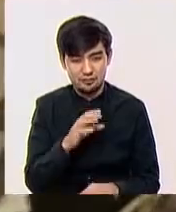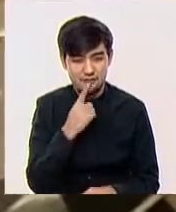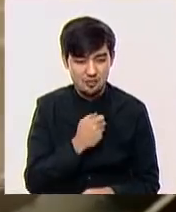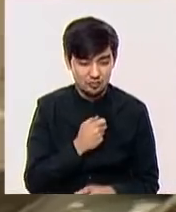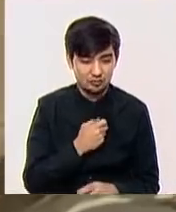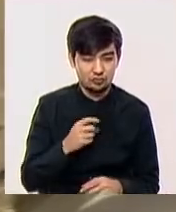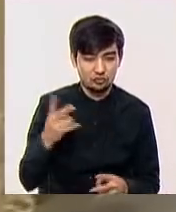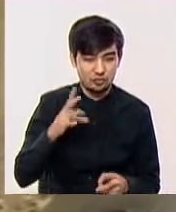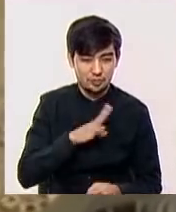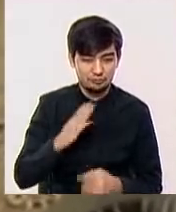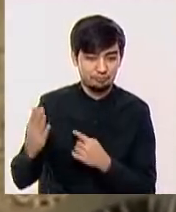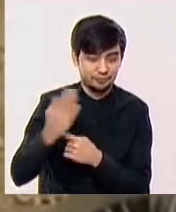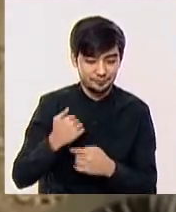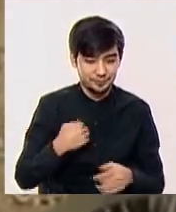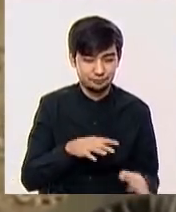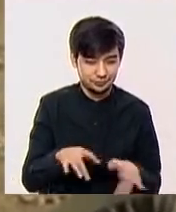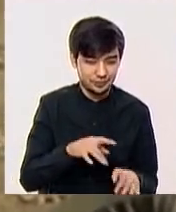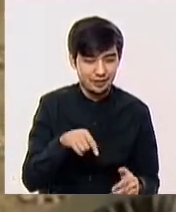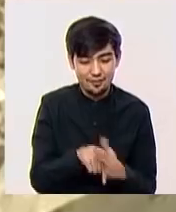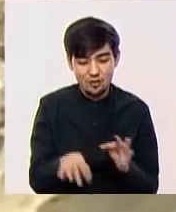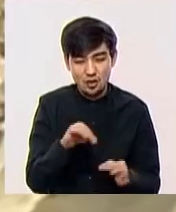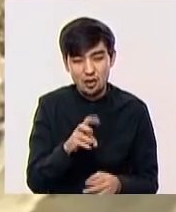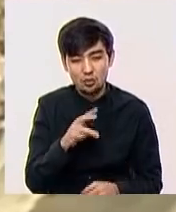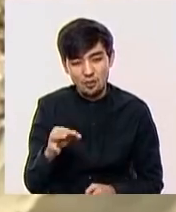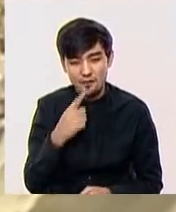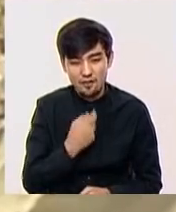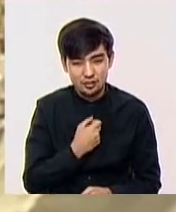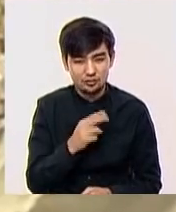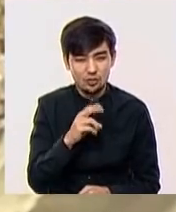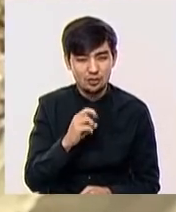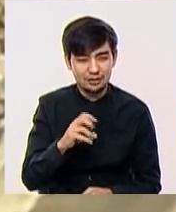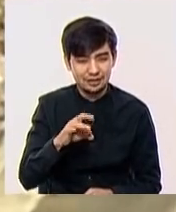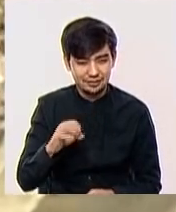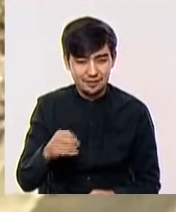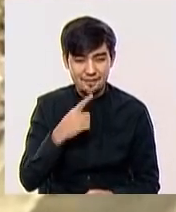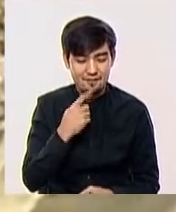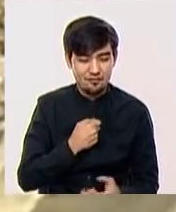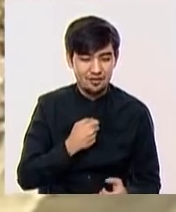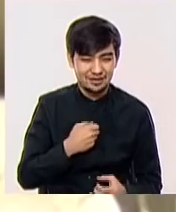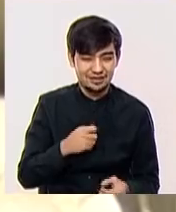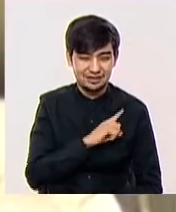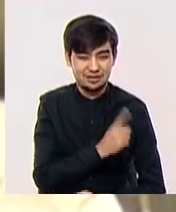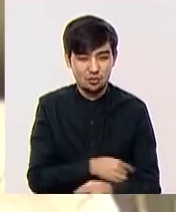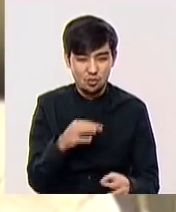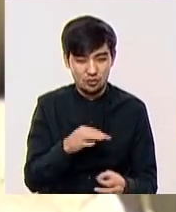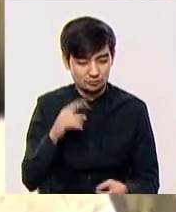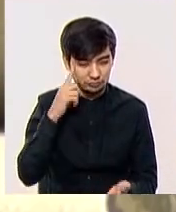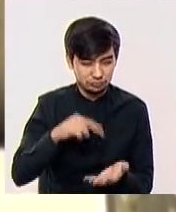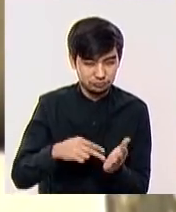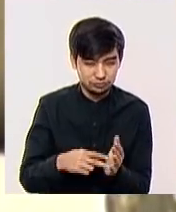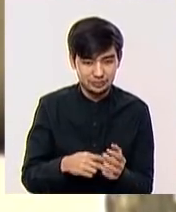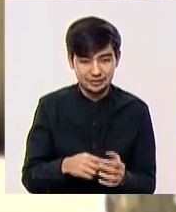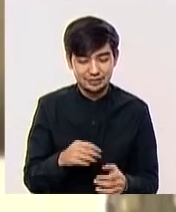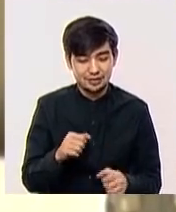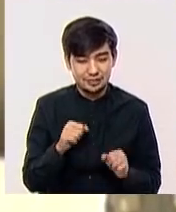должны реагировать лишь при внешней угрозе. Но в военной доктрине Казахстана указано, что вооруженные силы должны оказывать стратегическое